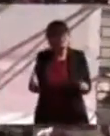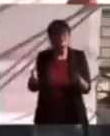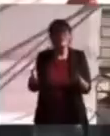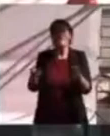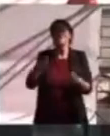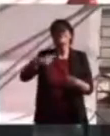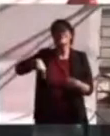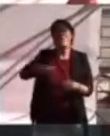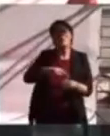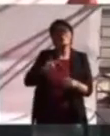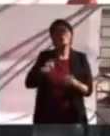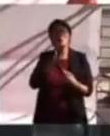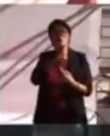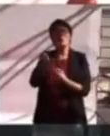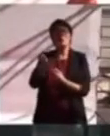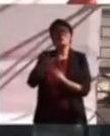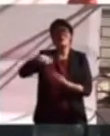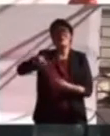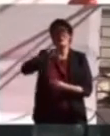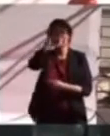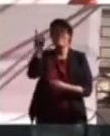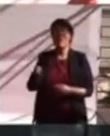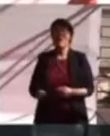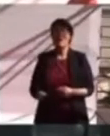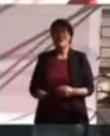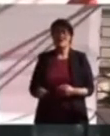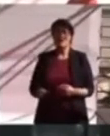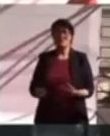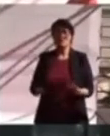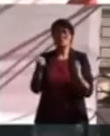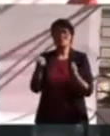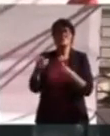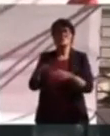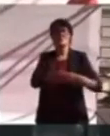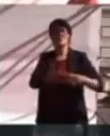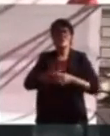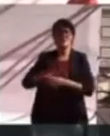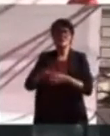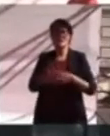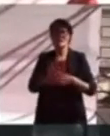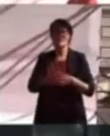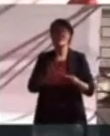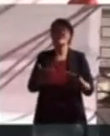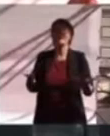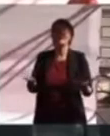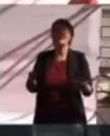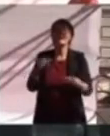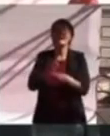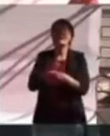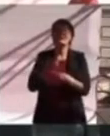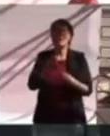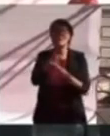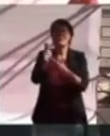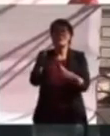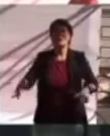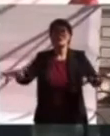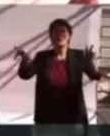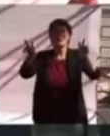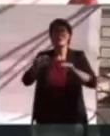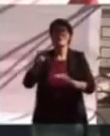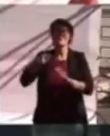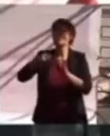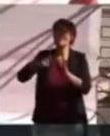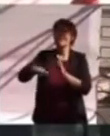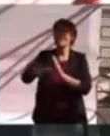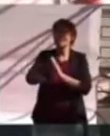dobbiamo dimostrarlo di nuovo perché i mesi che arrivano non sono semplici e dobbiamo dimostrare ancora di essere un grande